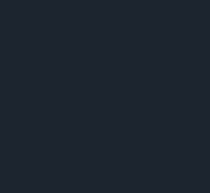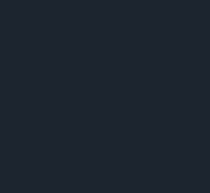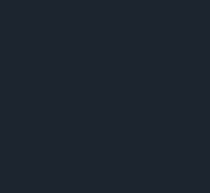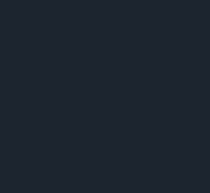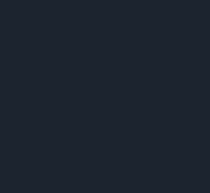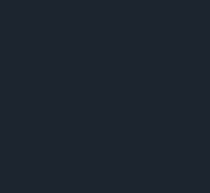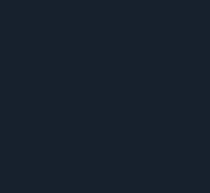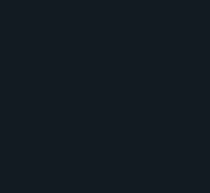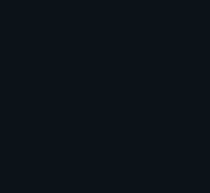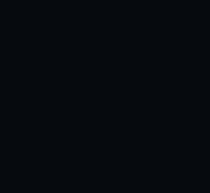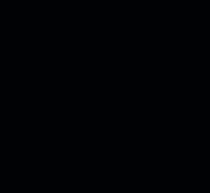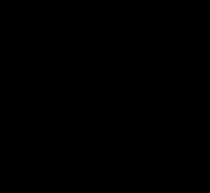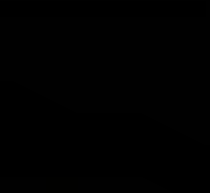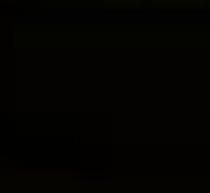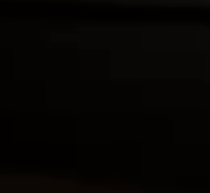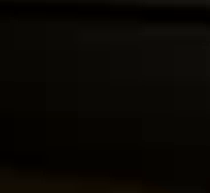Dziękujemy.